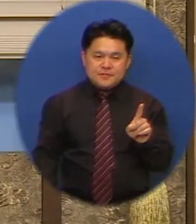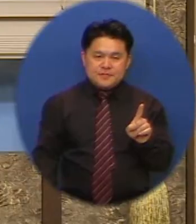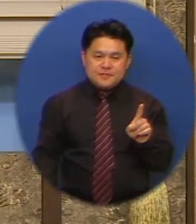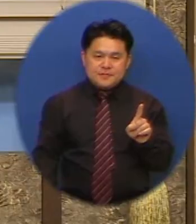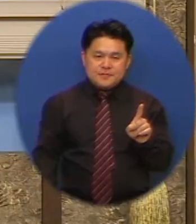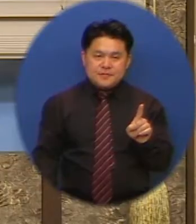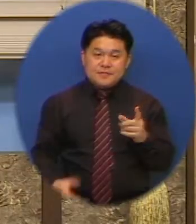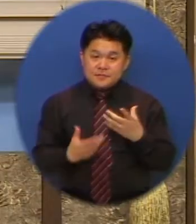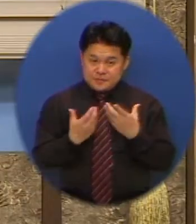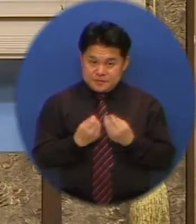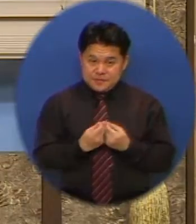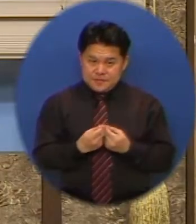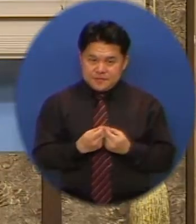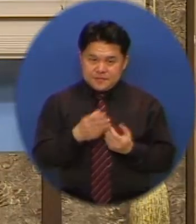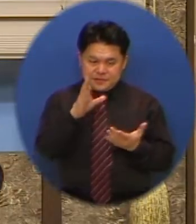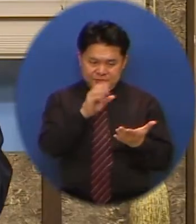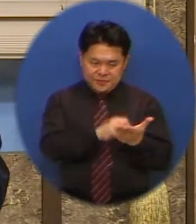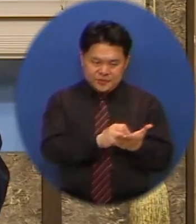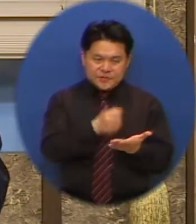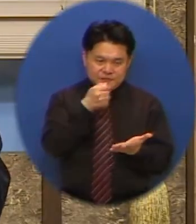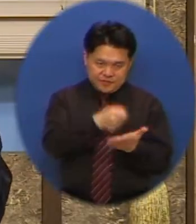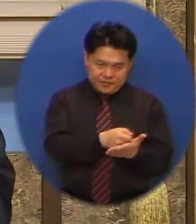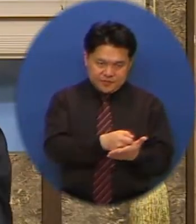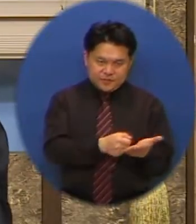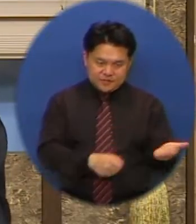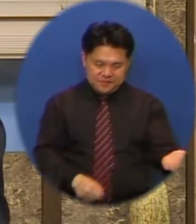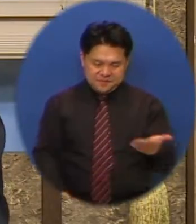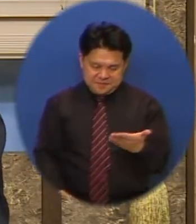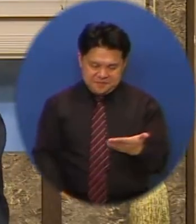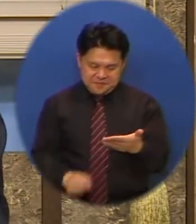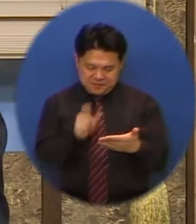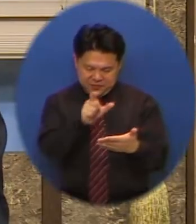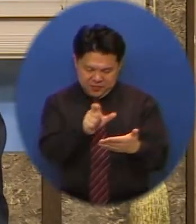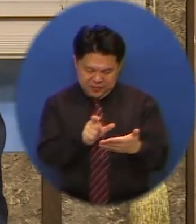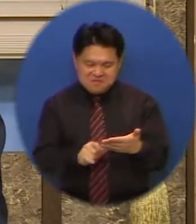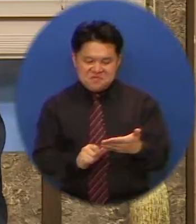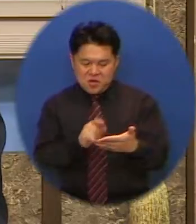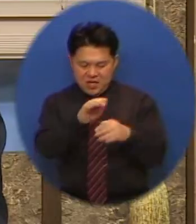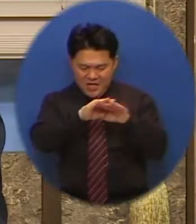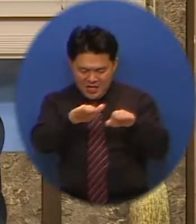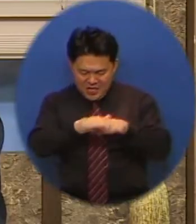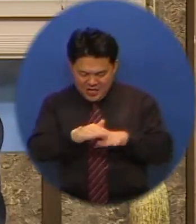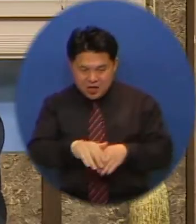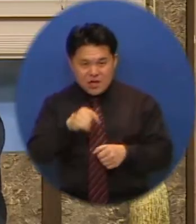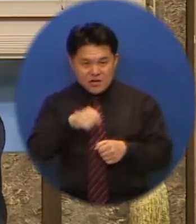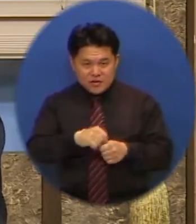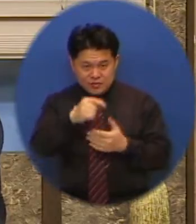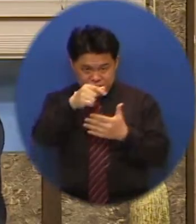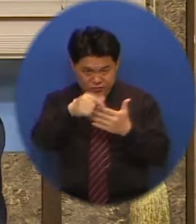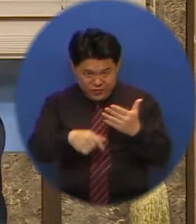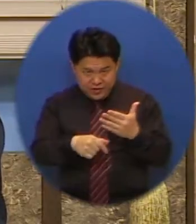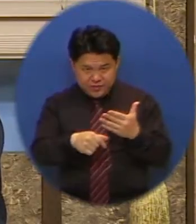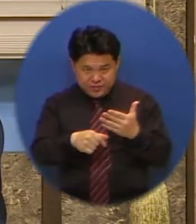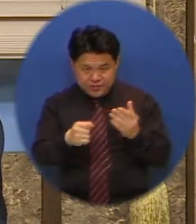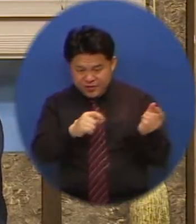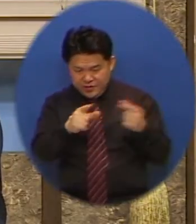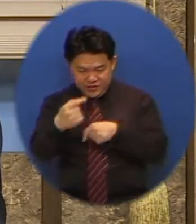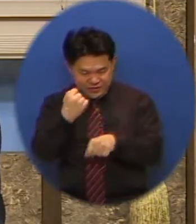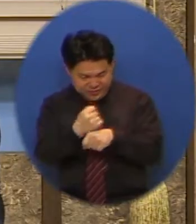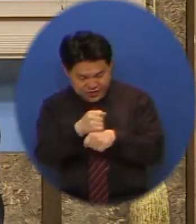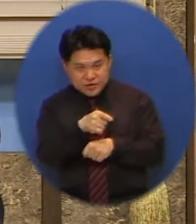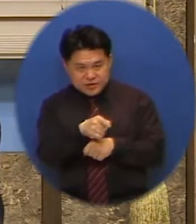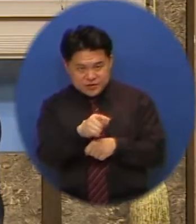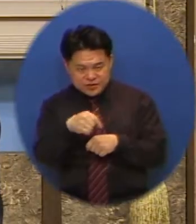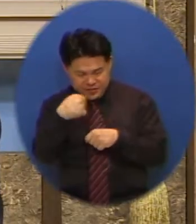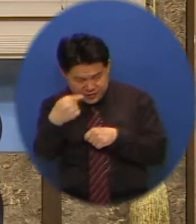위해서 이제 우선 과제를 도출하고 과제를 해결하기 위한 프로그램이나 프로젝트를 개발을